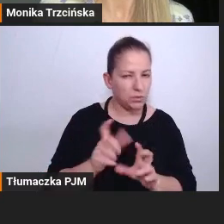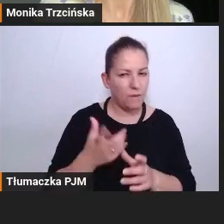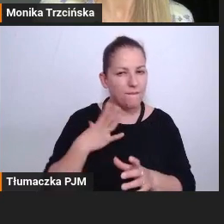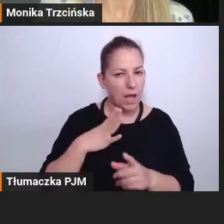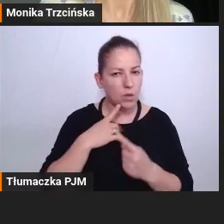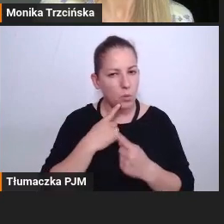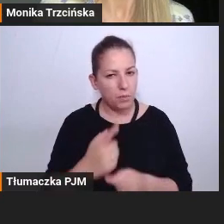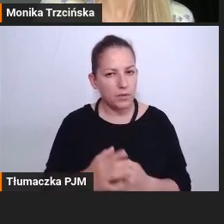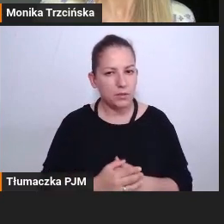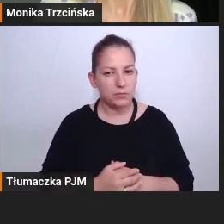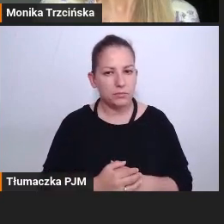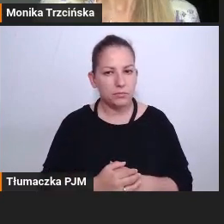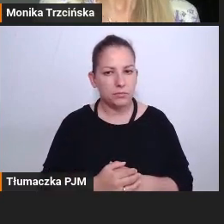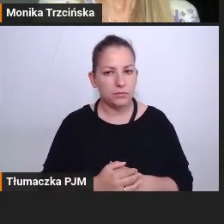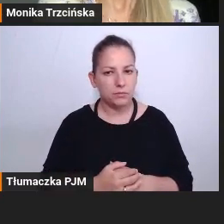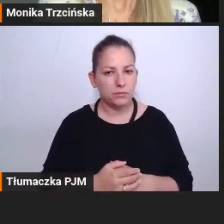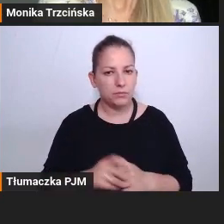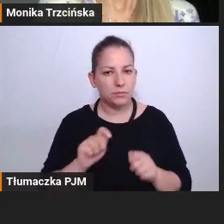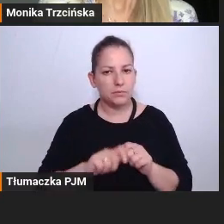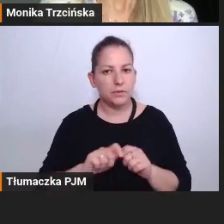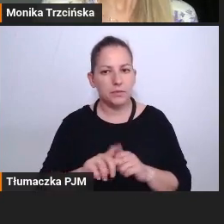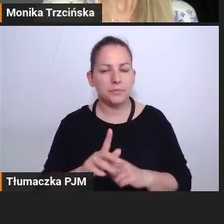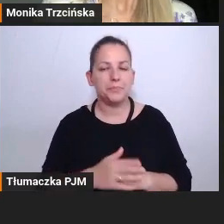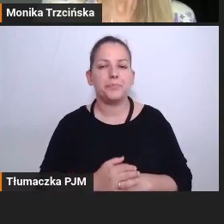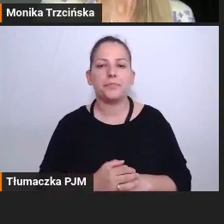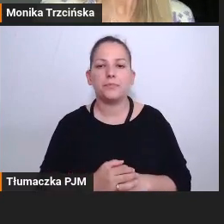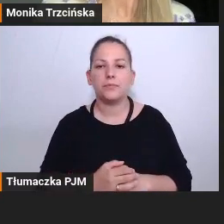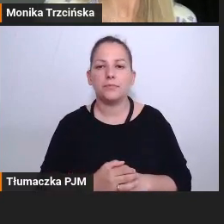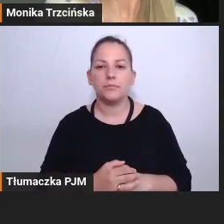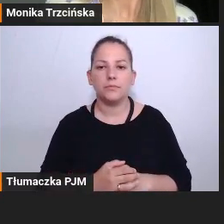powiedzieć? Tak sprawdzam.